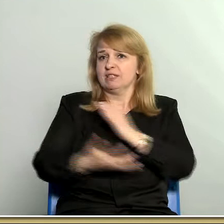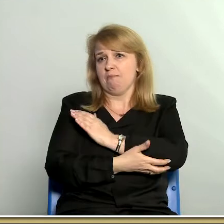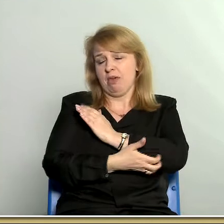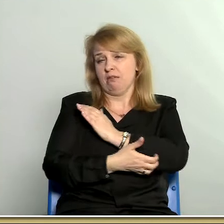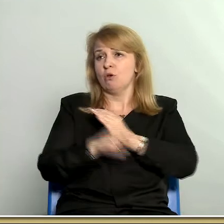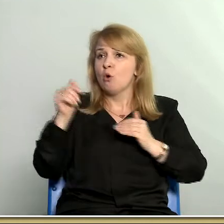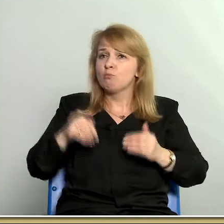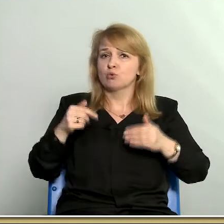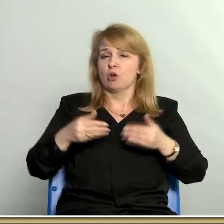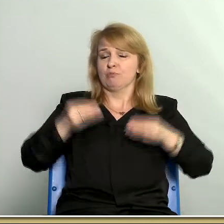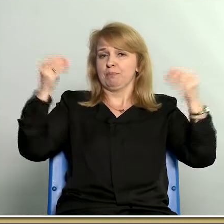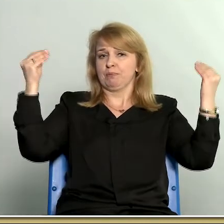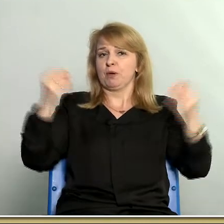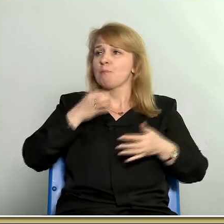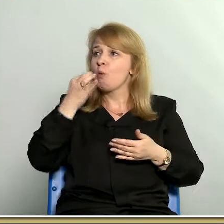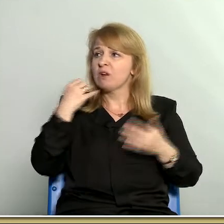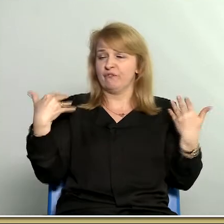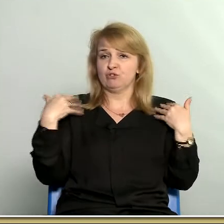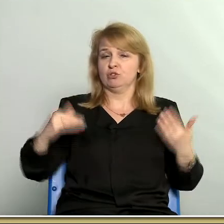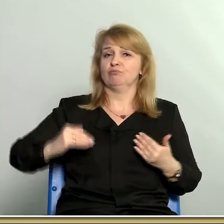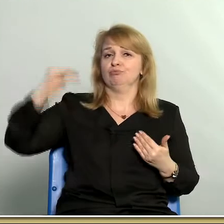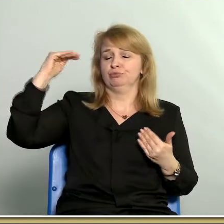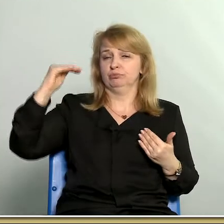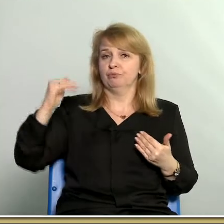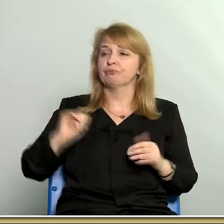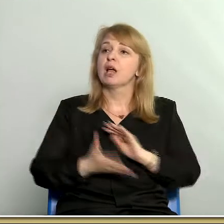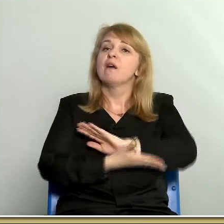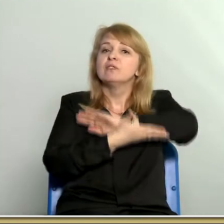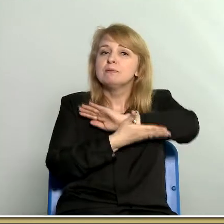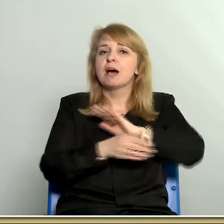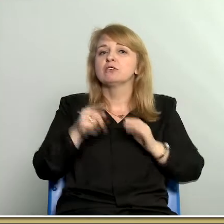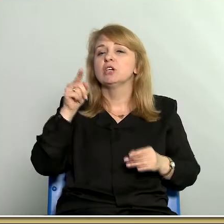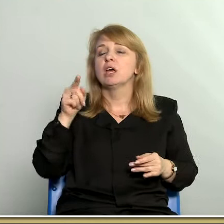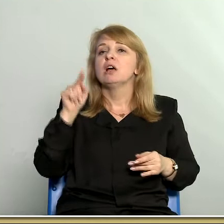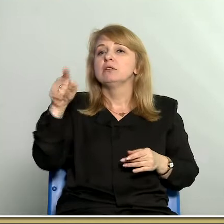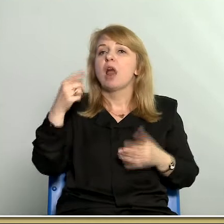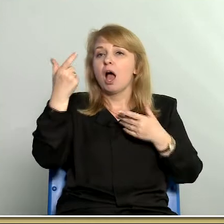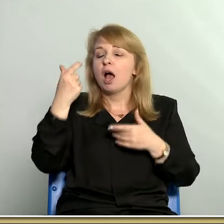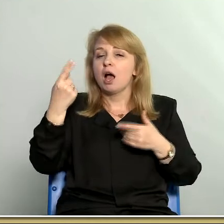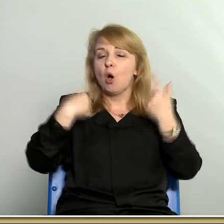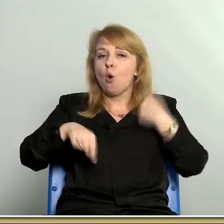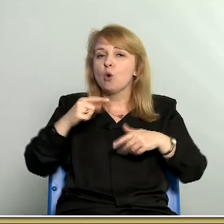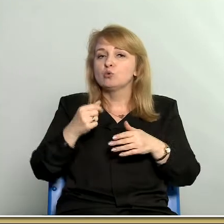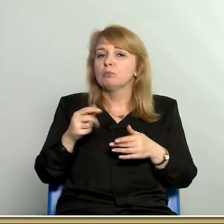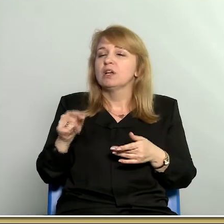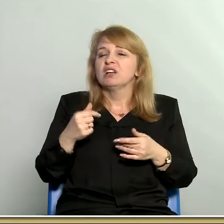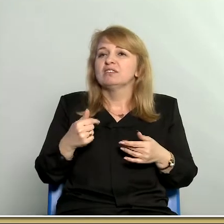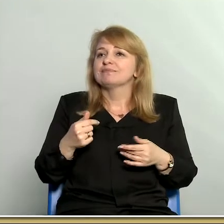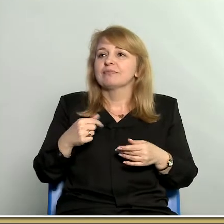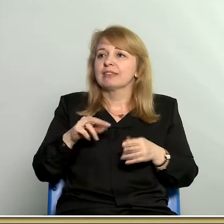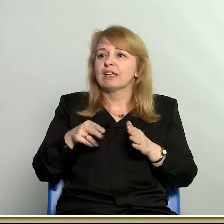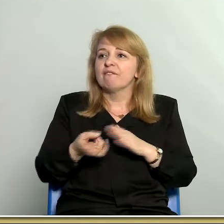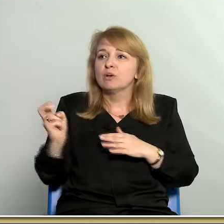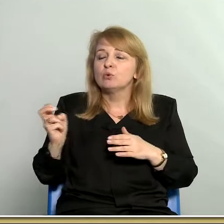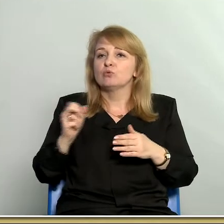Jeżeli chodzi o wsparcie osób wykluczonych czy nie radzących sobie z dysfunkcjami, na